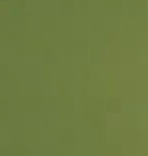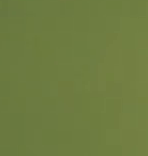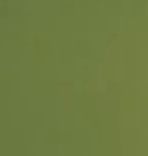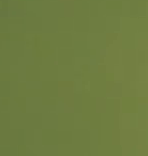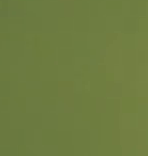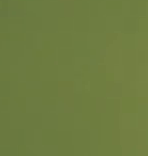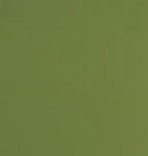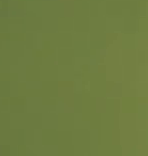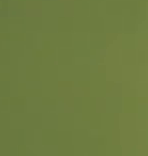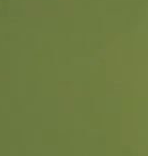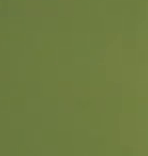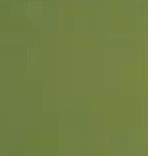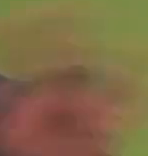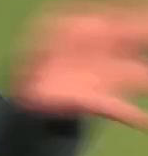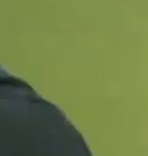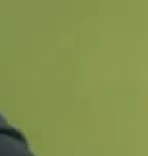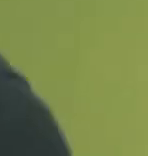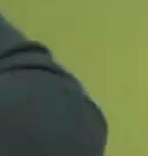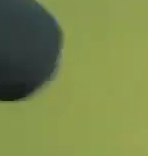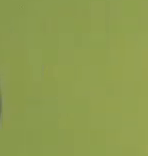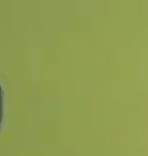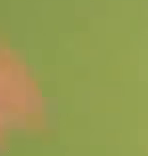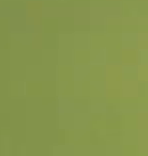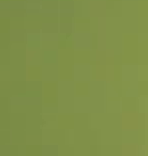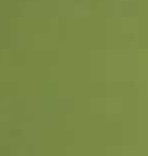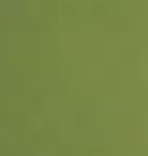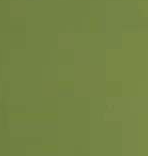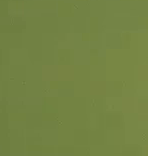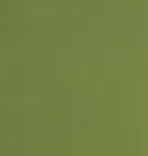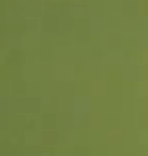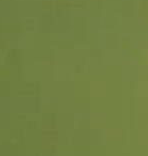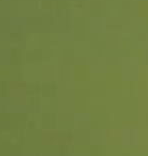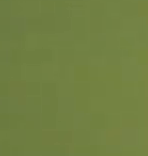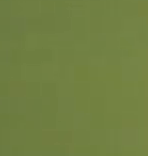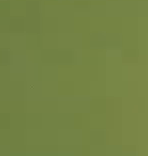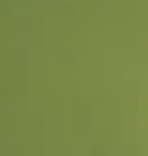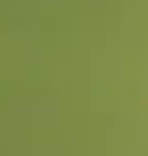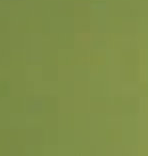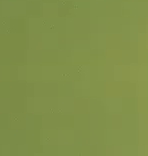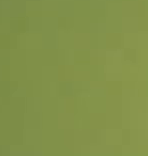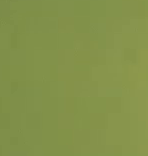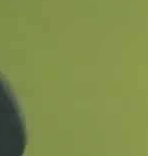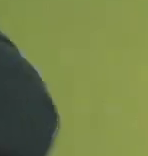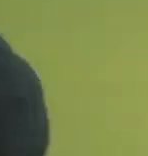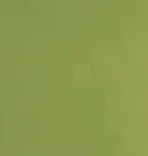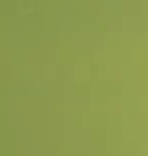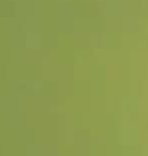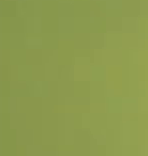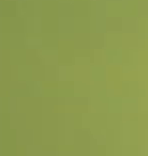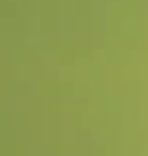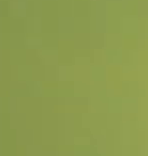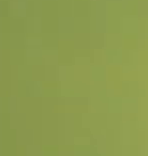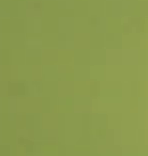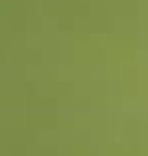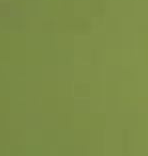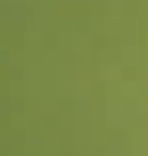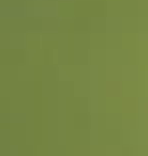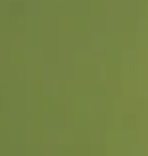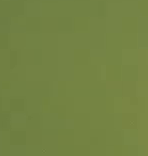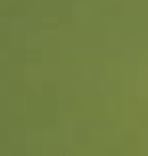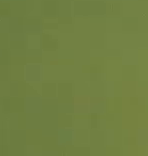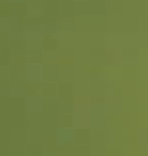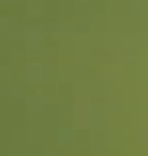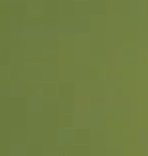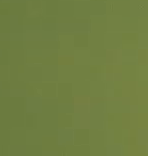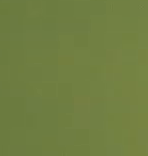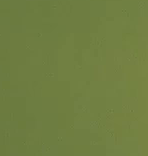ein Prinzip, eine Online-Fragestunde in International Sign Gebärdensprache. ich habe unheimlich viel damit, also mit dem Europäischen